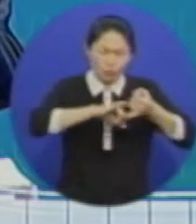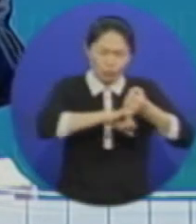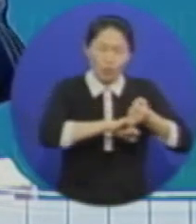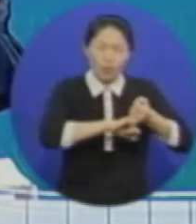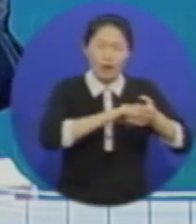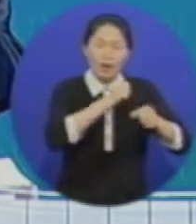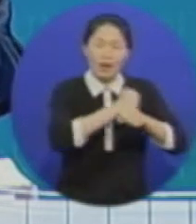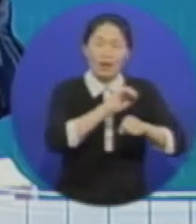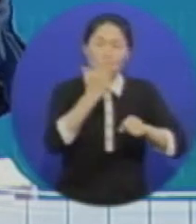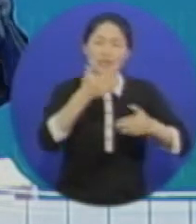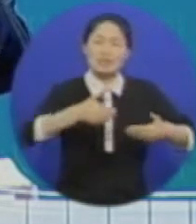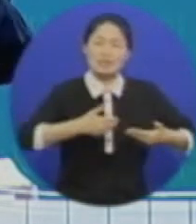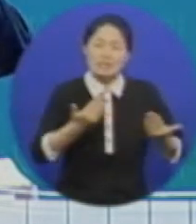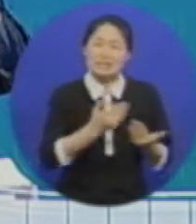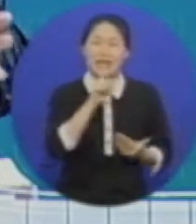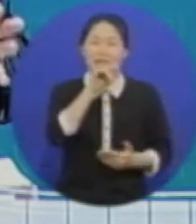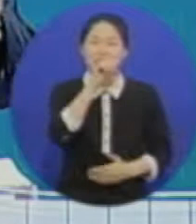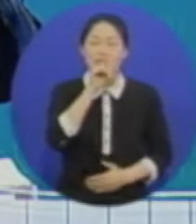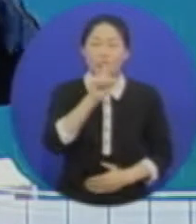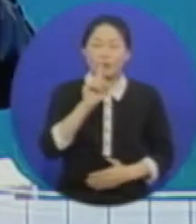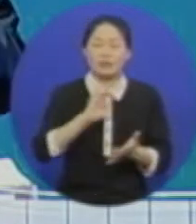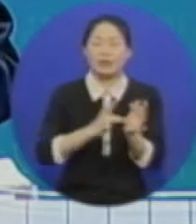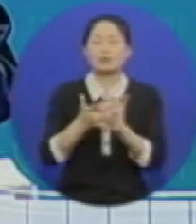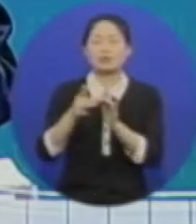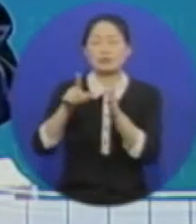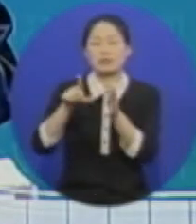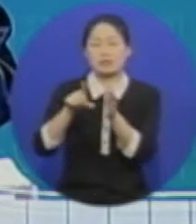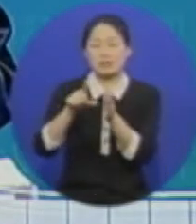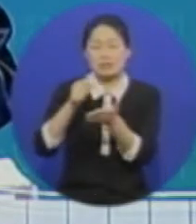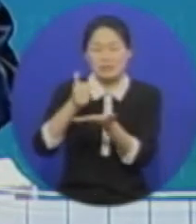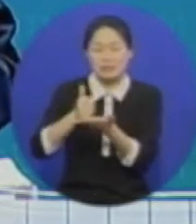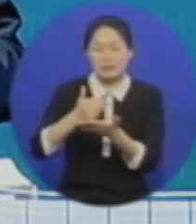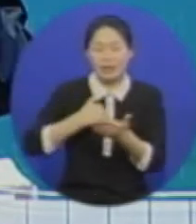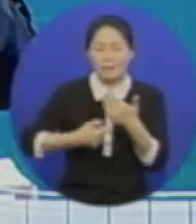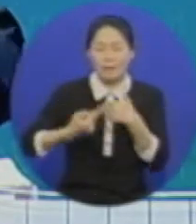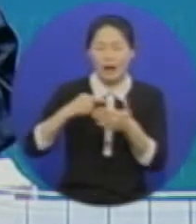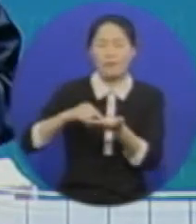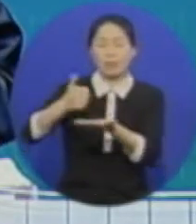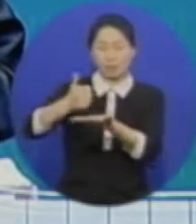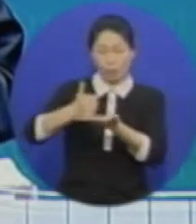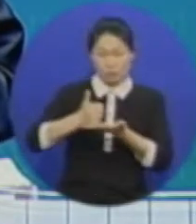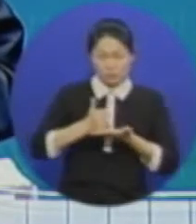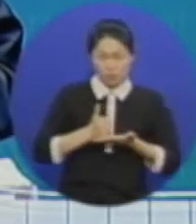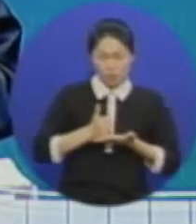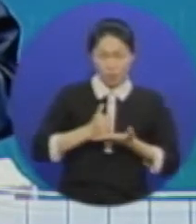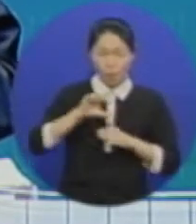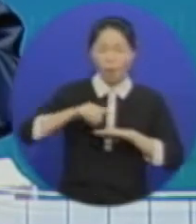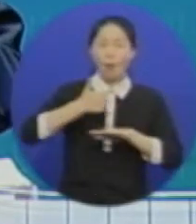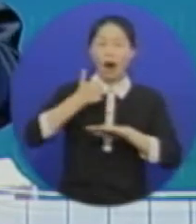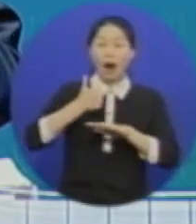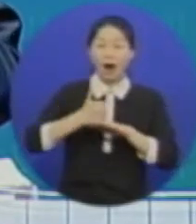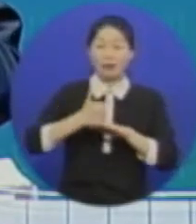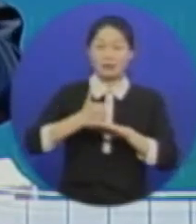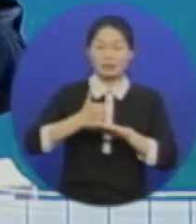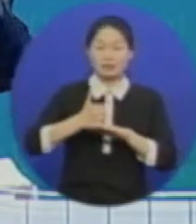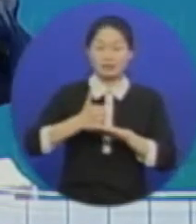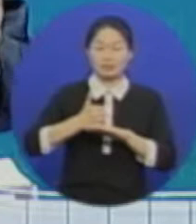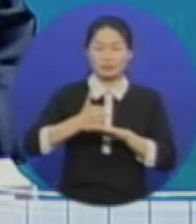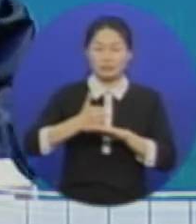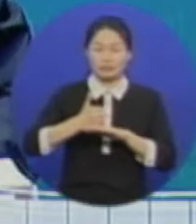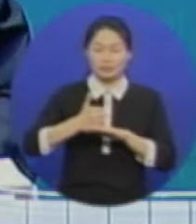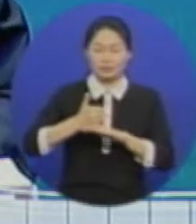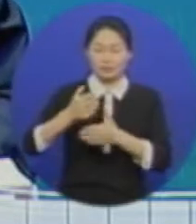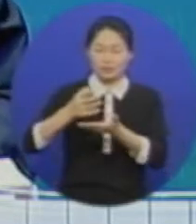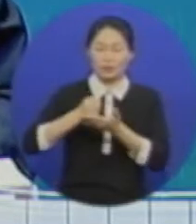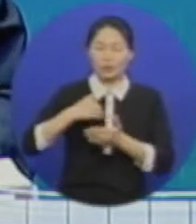그것은 예수님을 정말 내 마음에 모시고 왕으로 내가 아 모셔야